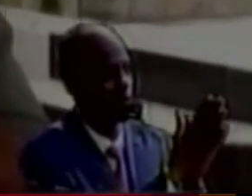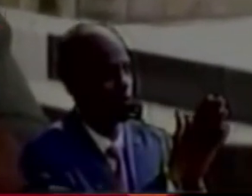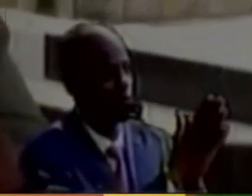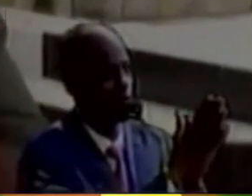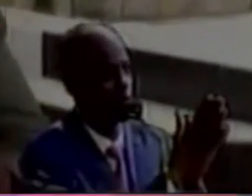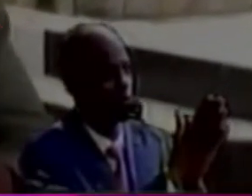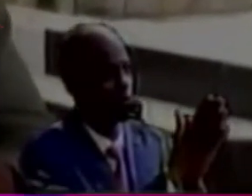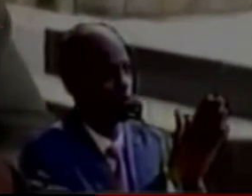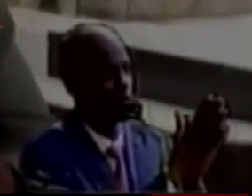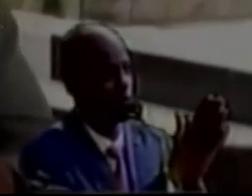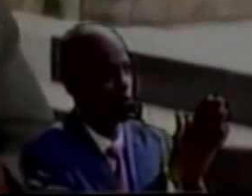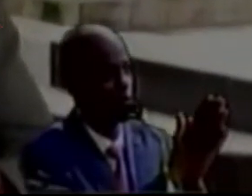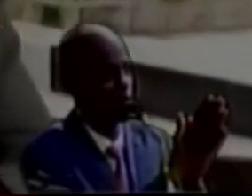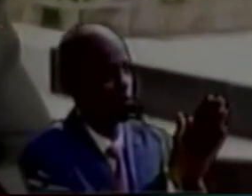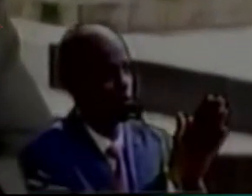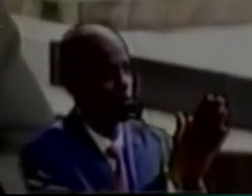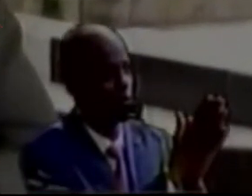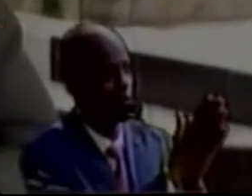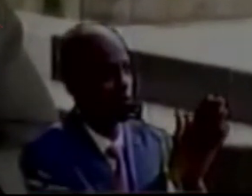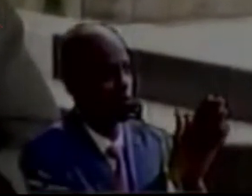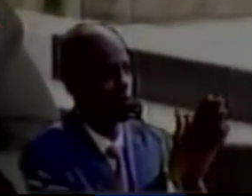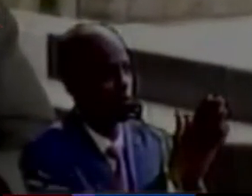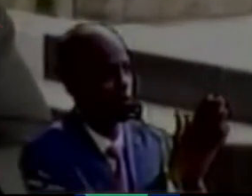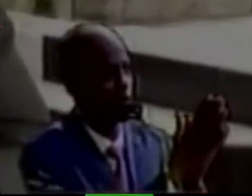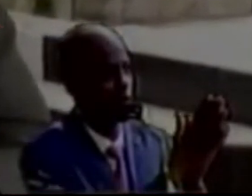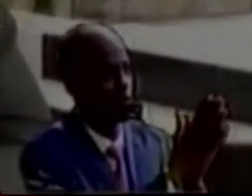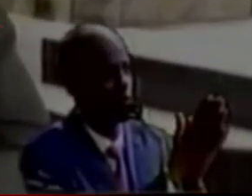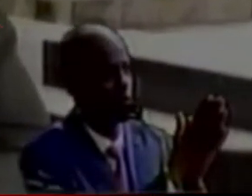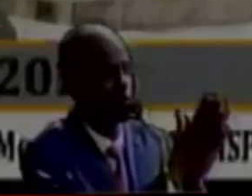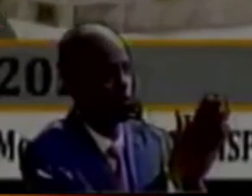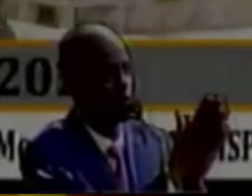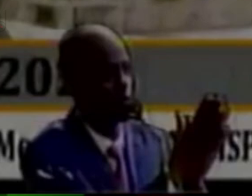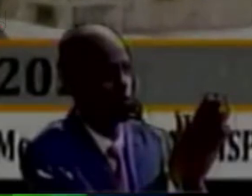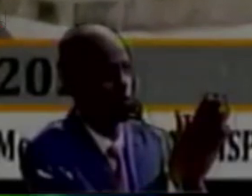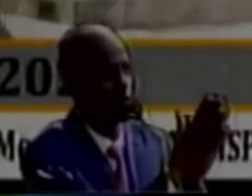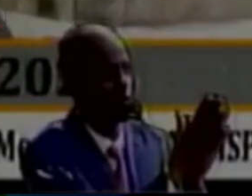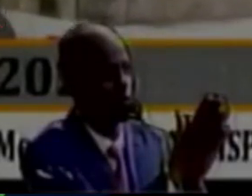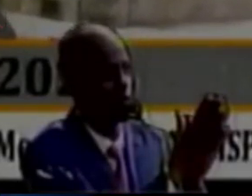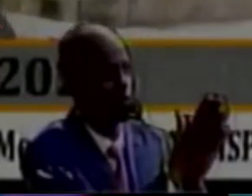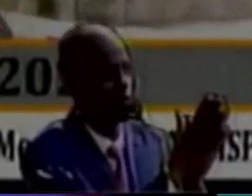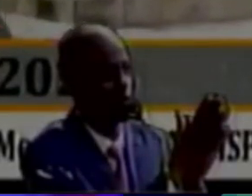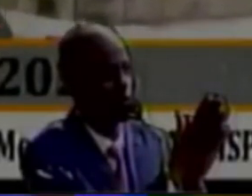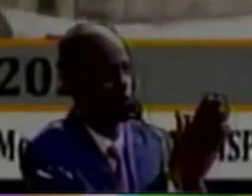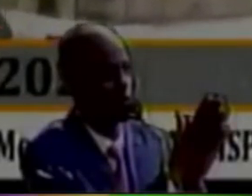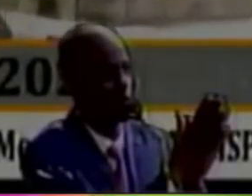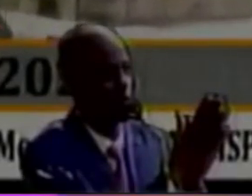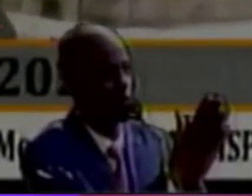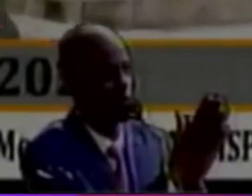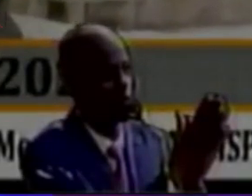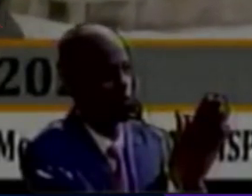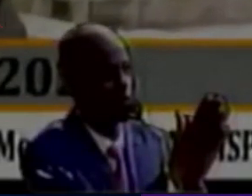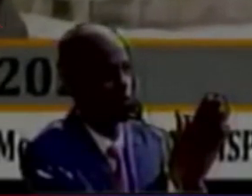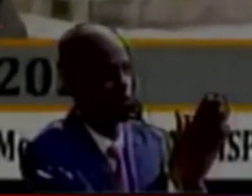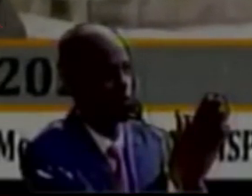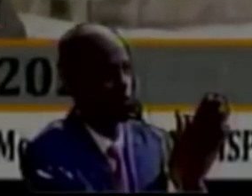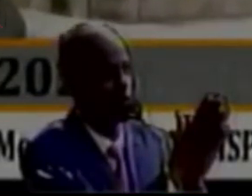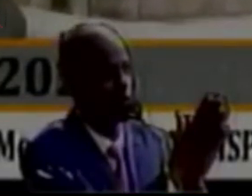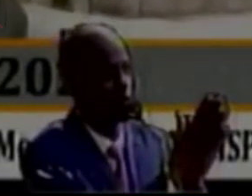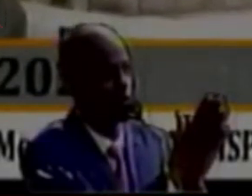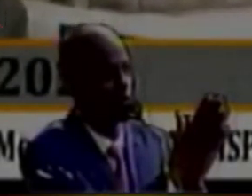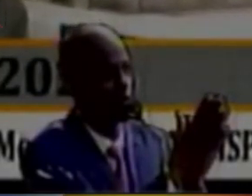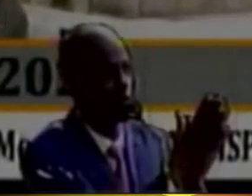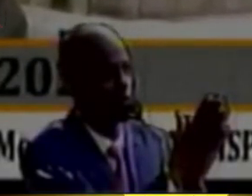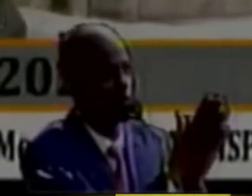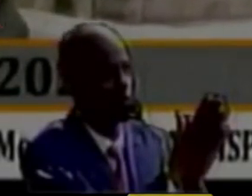qui est pluridisciplinaire donc le n'a pas parlé de spiritualité et en termes d'approche moi-même approche que me